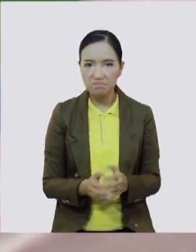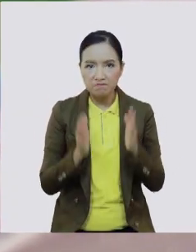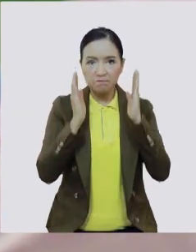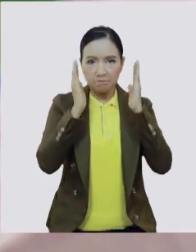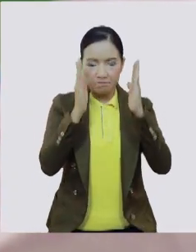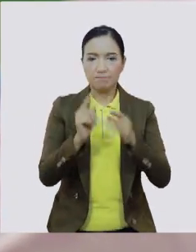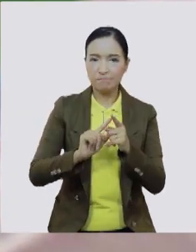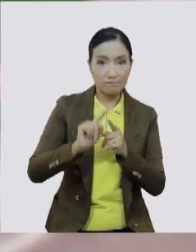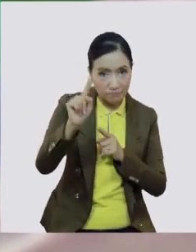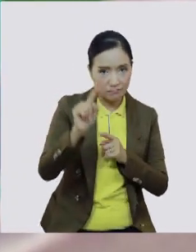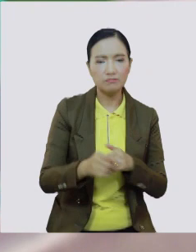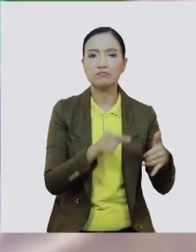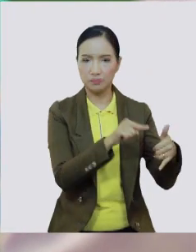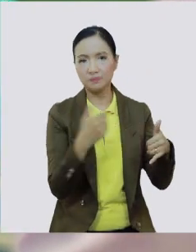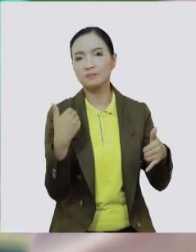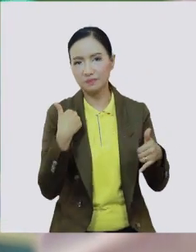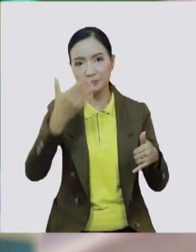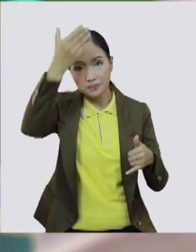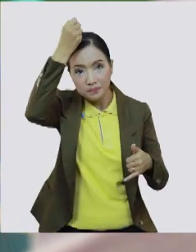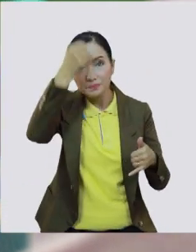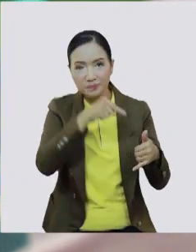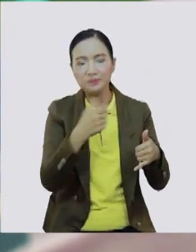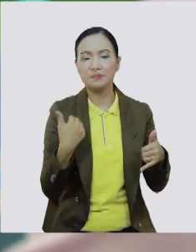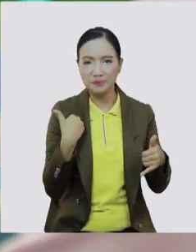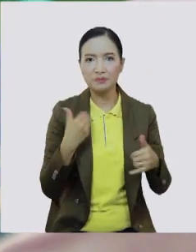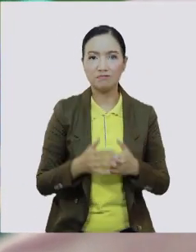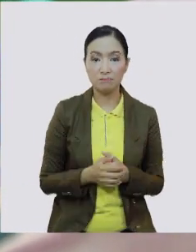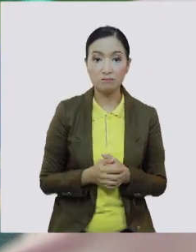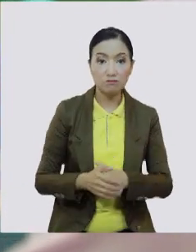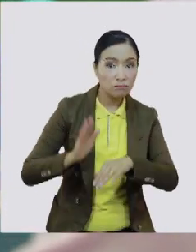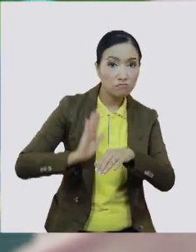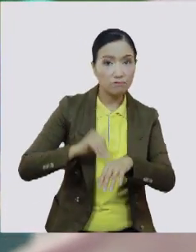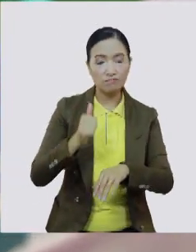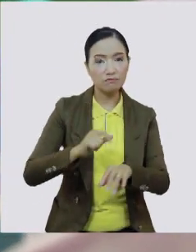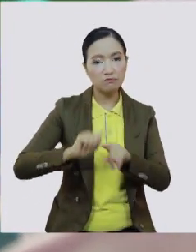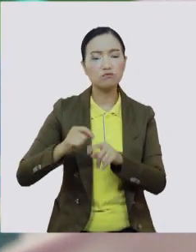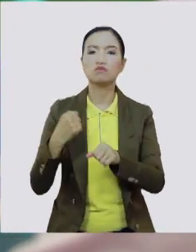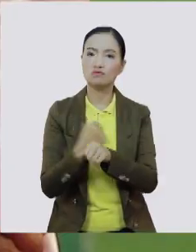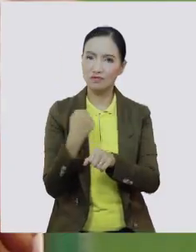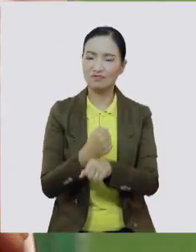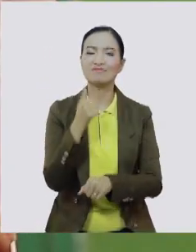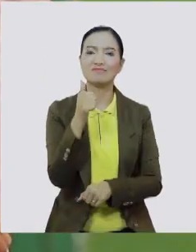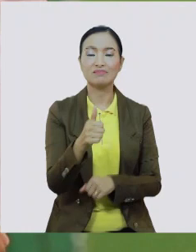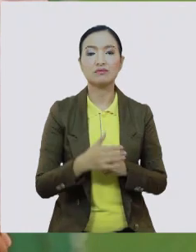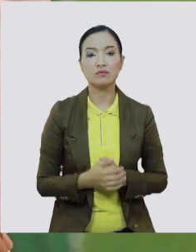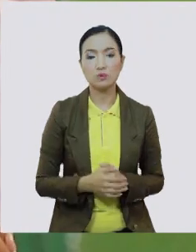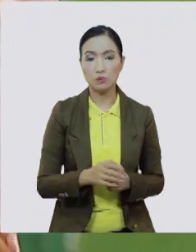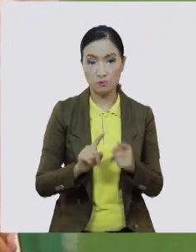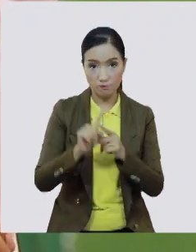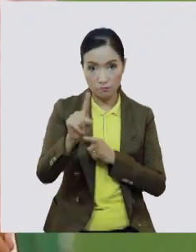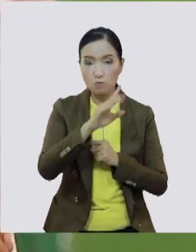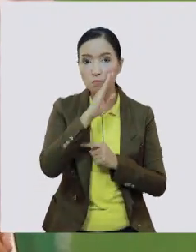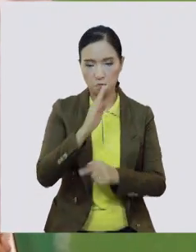ขามีอยู่แล้วก็คือความโดดเด่นจริงๆเลย คร ับ แล้วก็เรื่องความทักษะอะไรเนี่ยผมว่ามันฝึกกันได้แต่ถ้าหนึ่ง